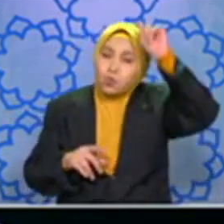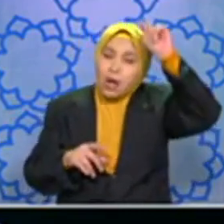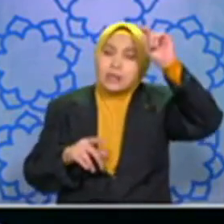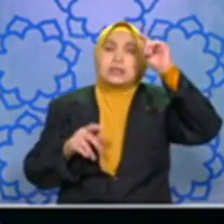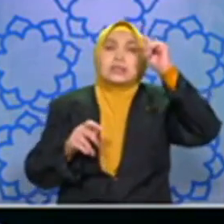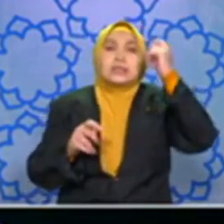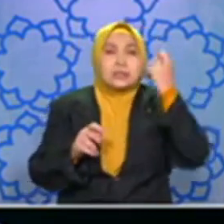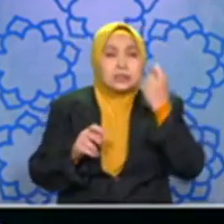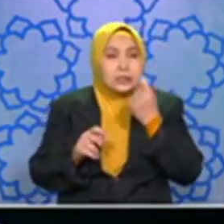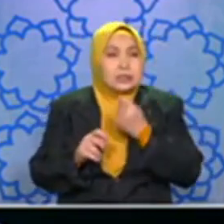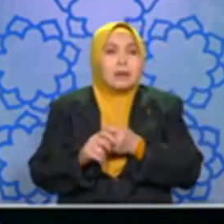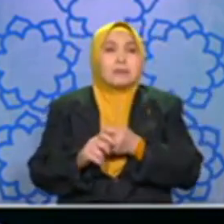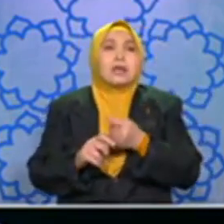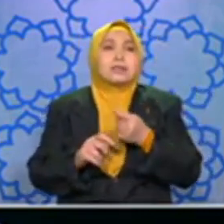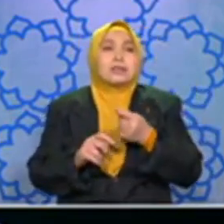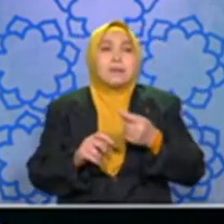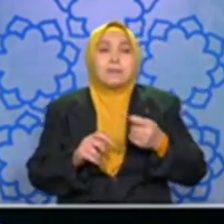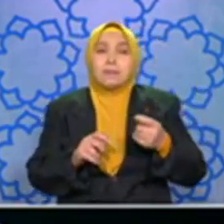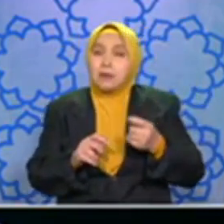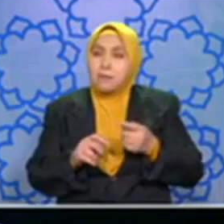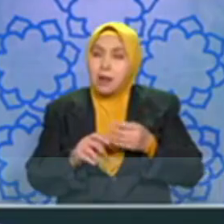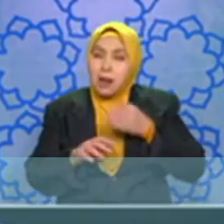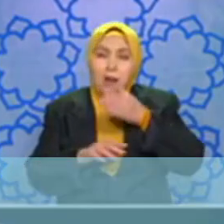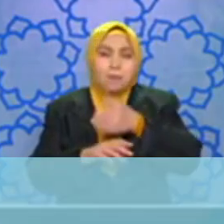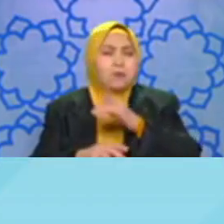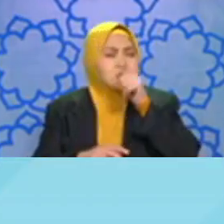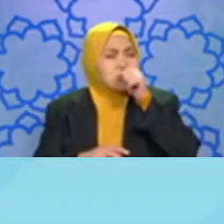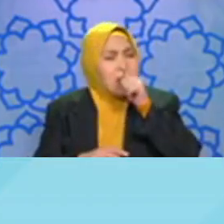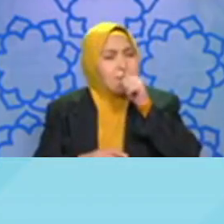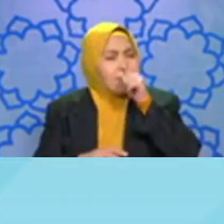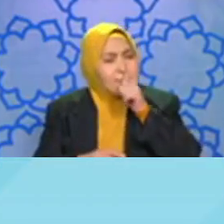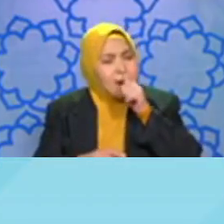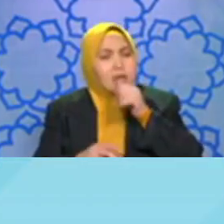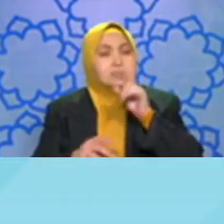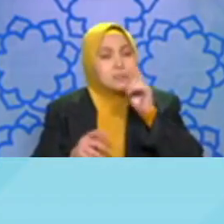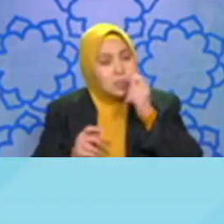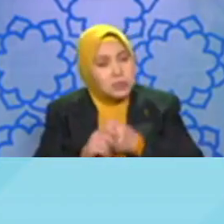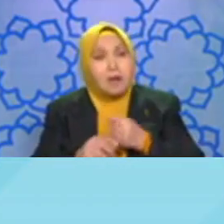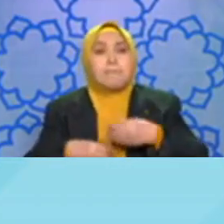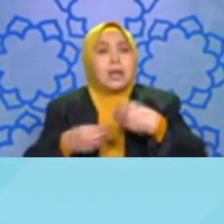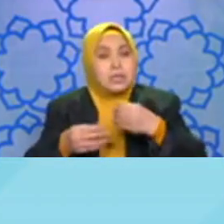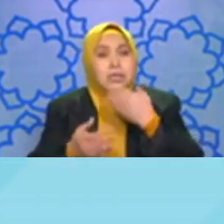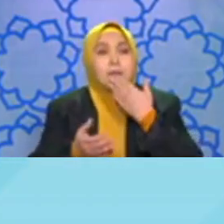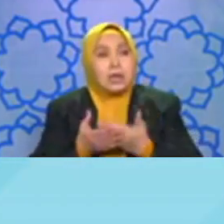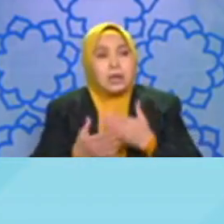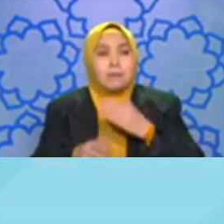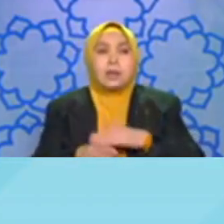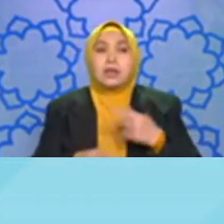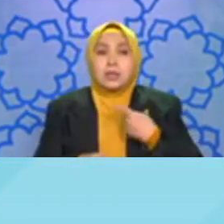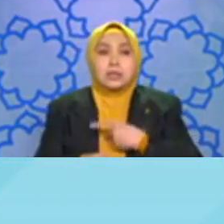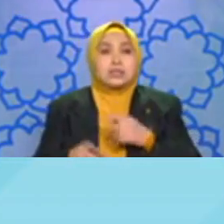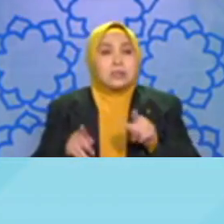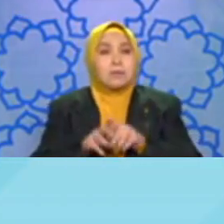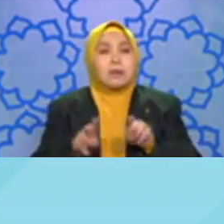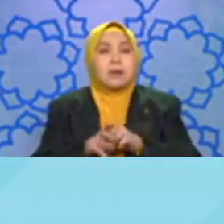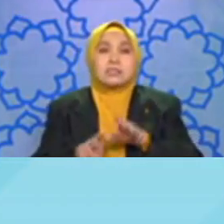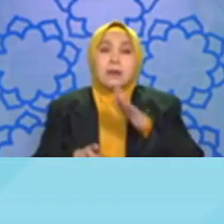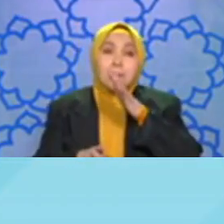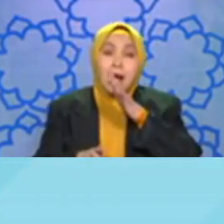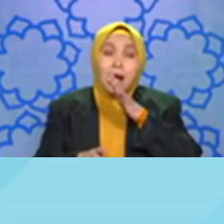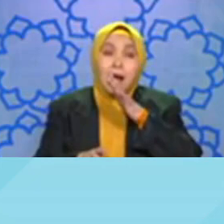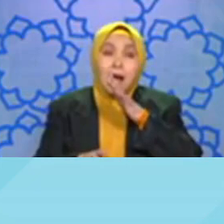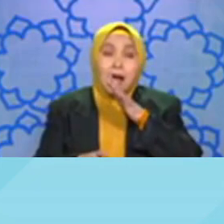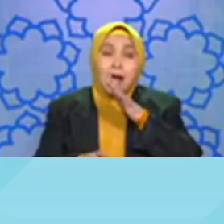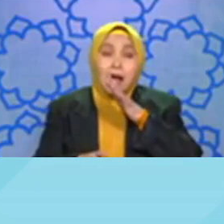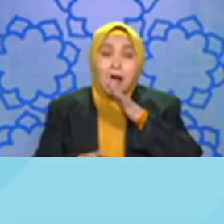halim, Tuhan tetap melampau sabarnya, tetap bagi yang terbaik Ustaz. Yes. Dia macam mak lah kan. Kalau mak tu halim,